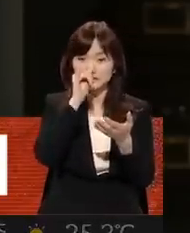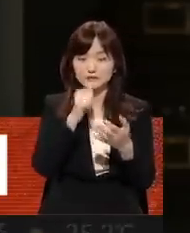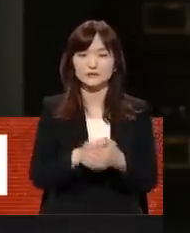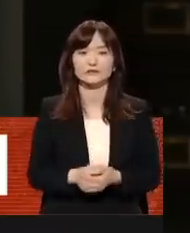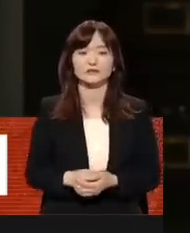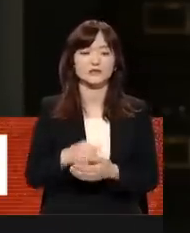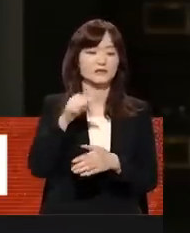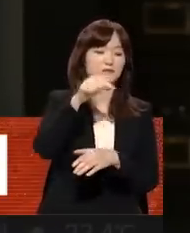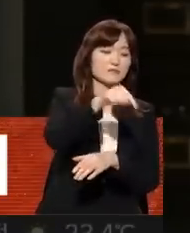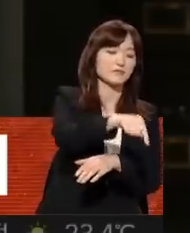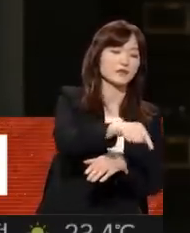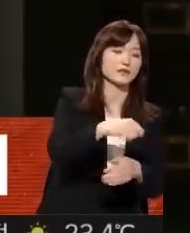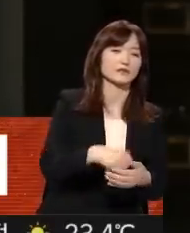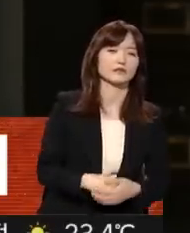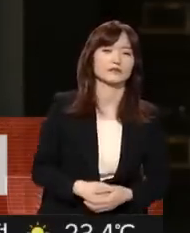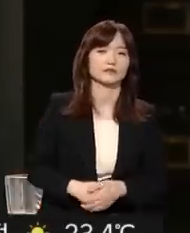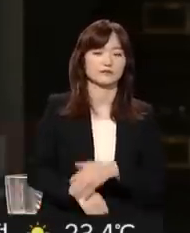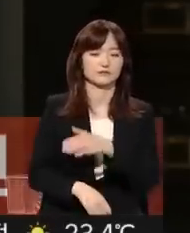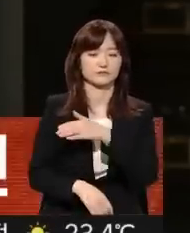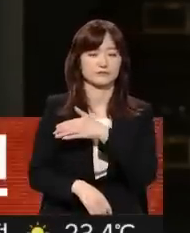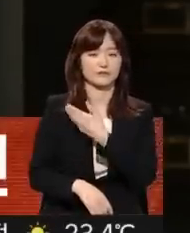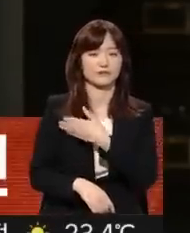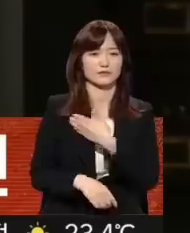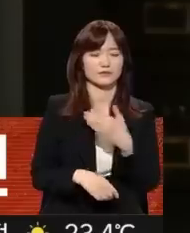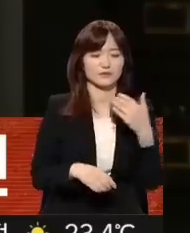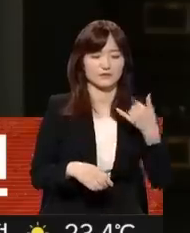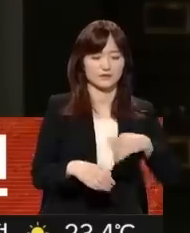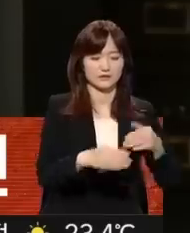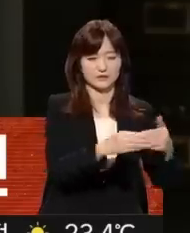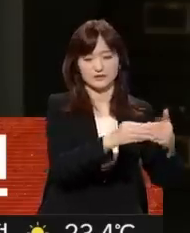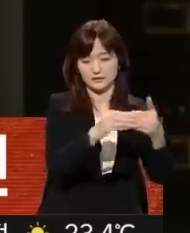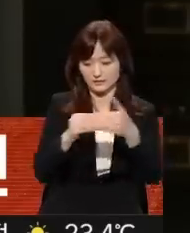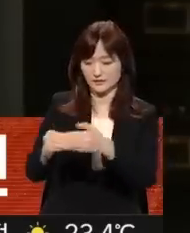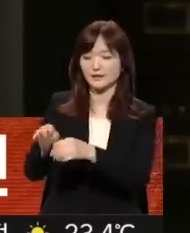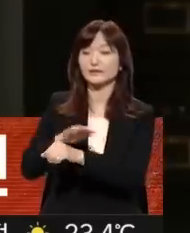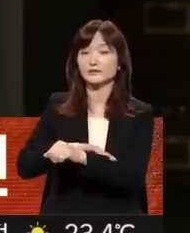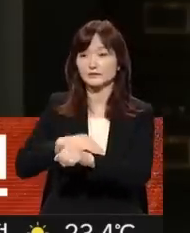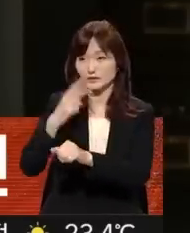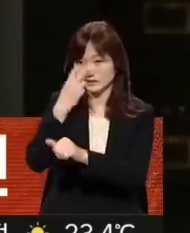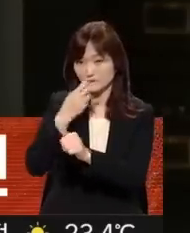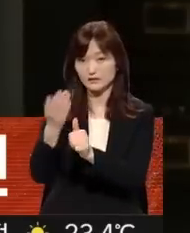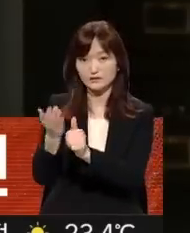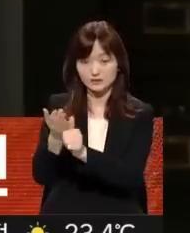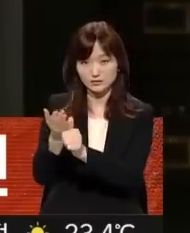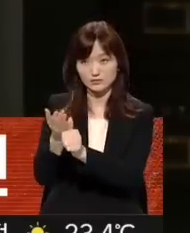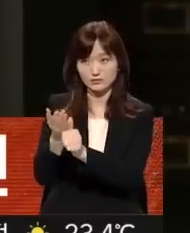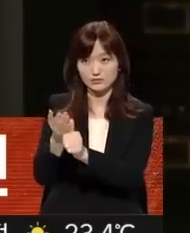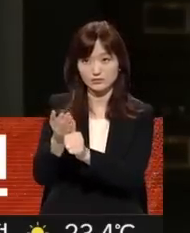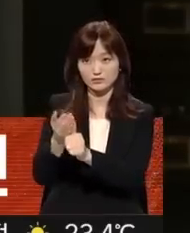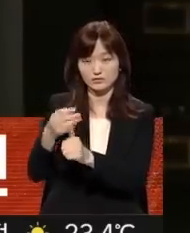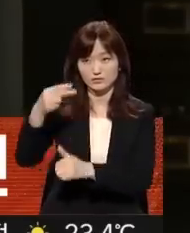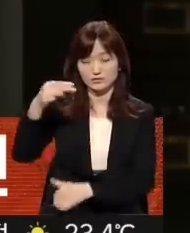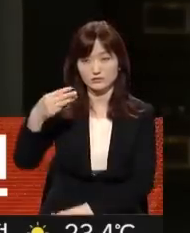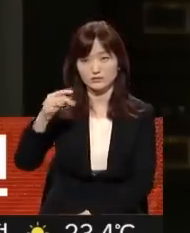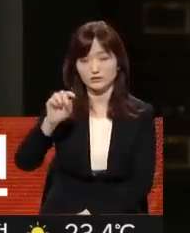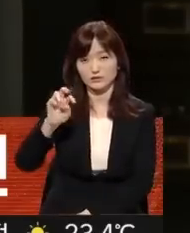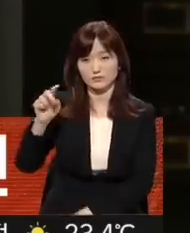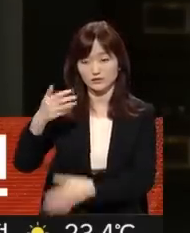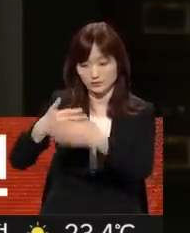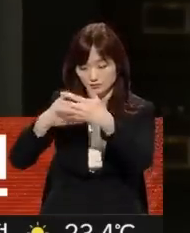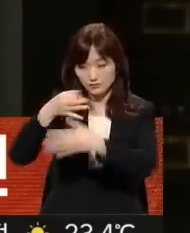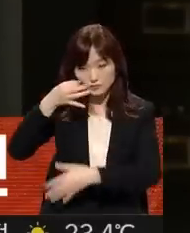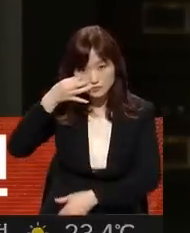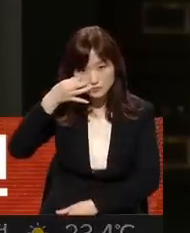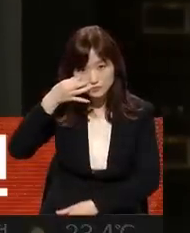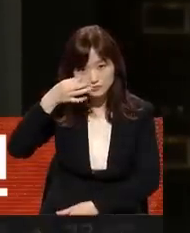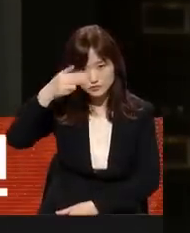밖에서 이렇게 해가지고 데려와가지고 야 얘 잘 키워 뭐. 이 드라마에서나 보던 일인데 조선시대 같은 예. 뭐